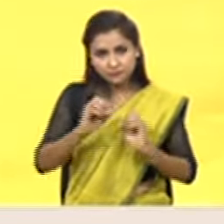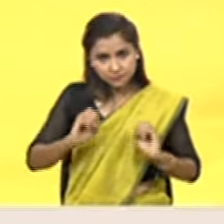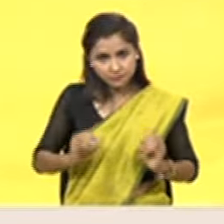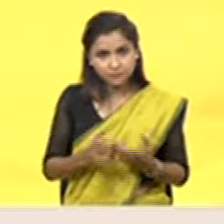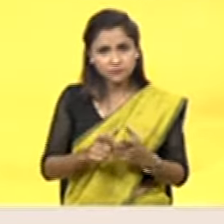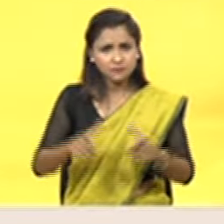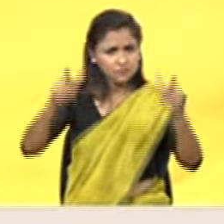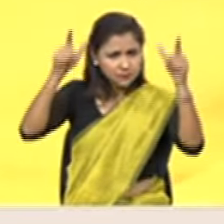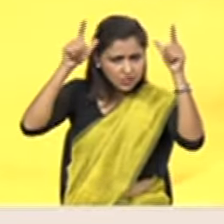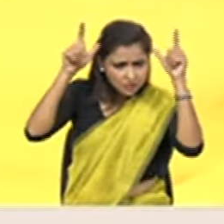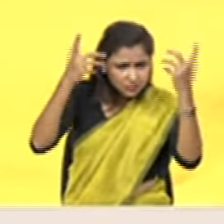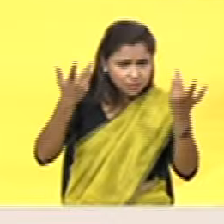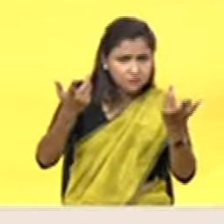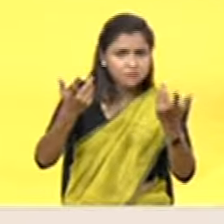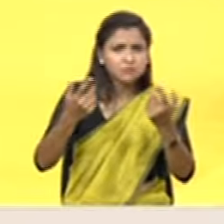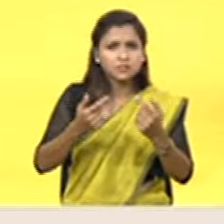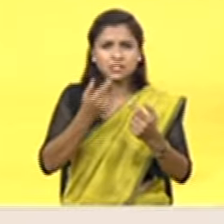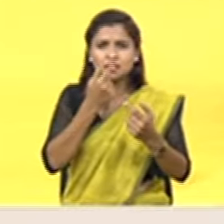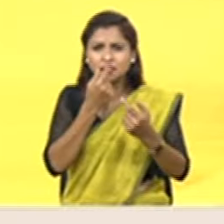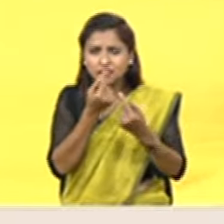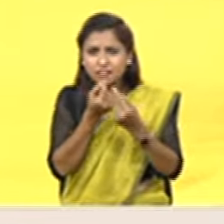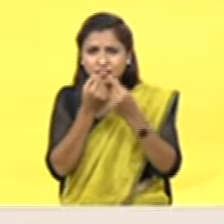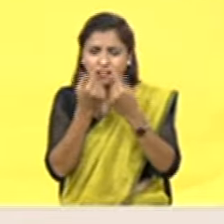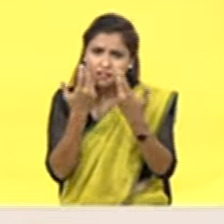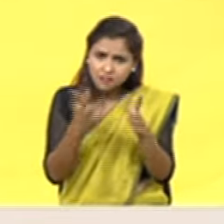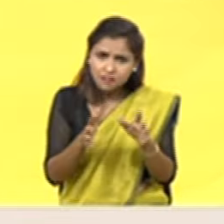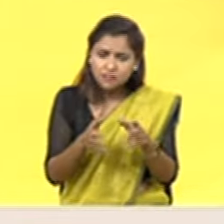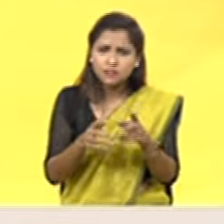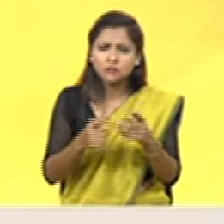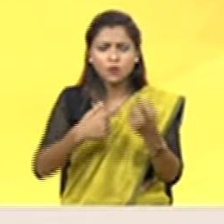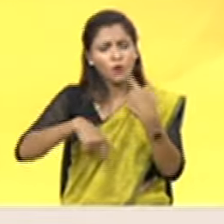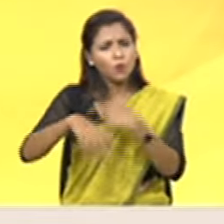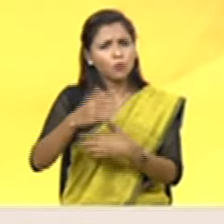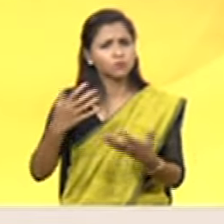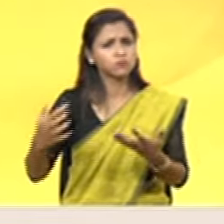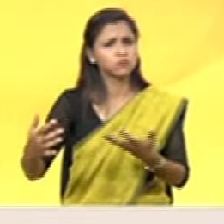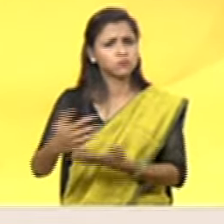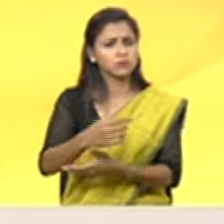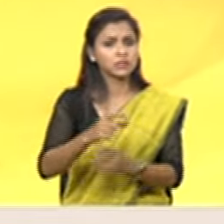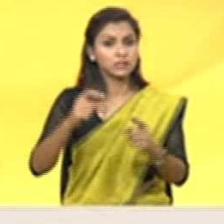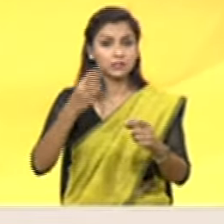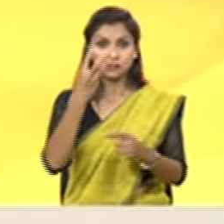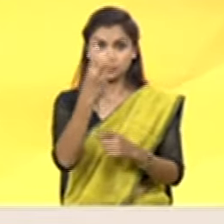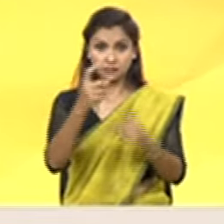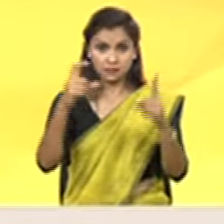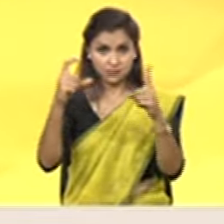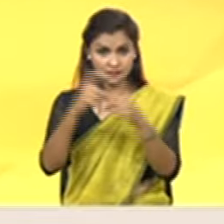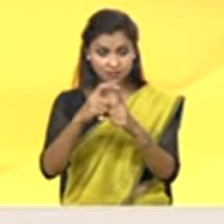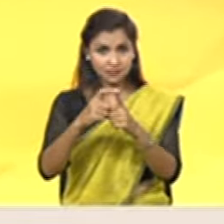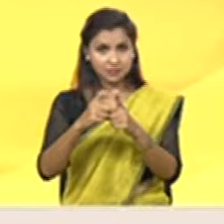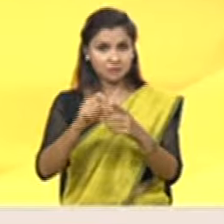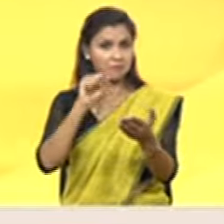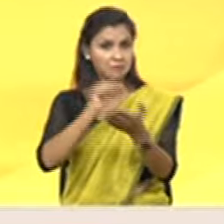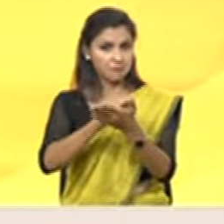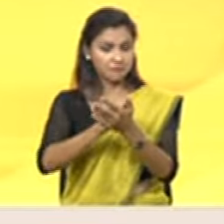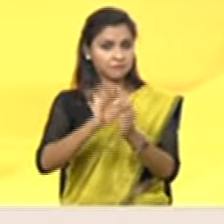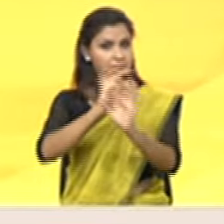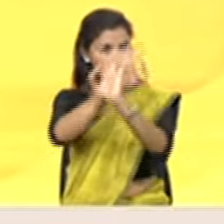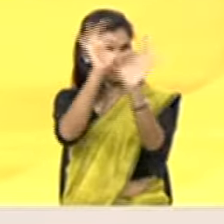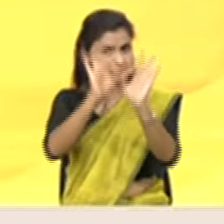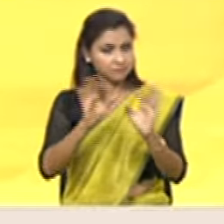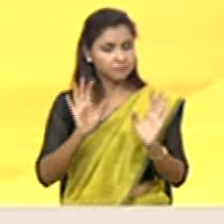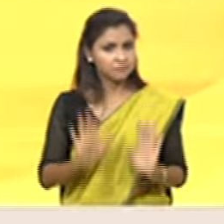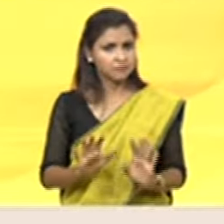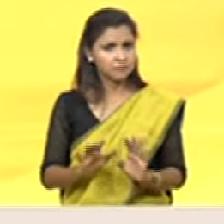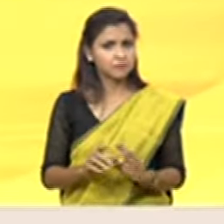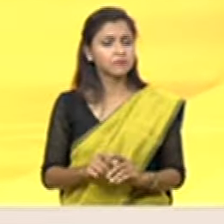सिंग हो दांत हो यह सब थ्रीडी प्रिंटिंग से तैयार होते हैं